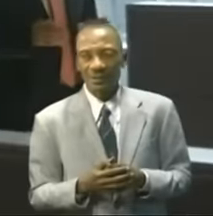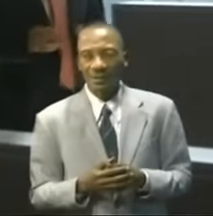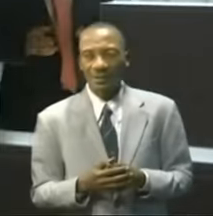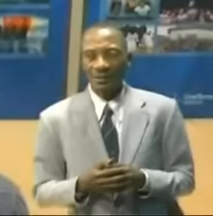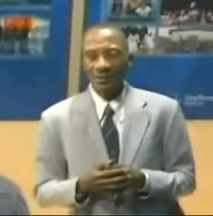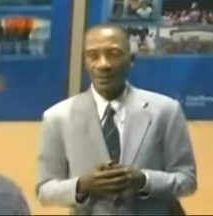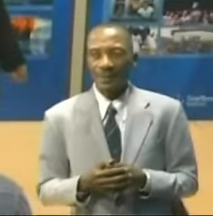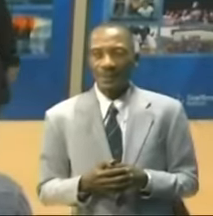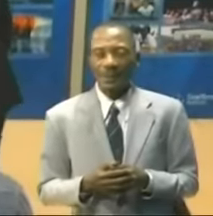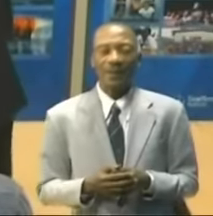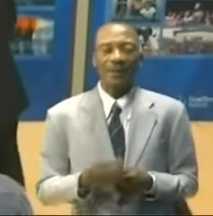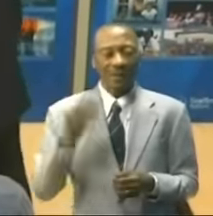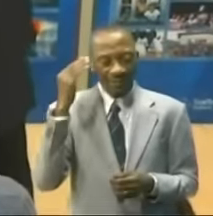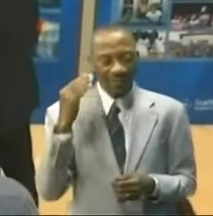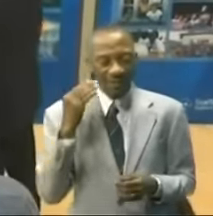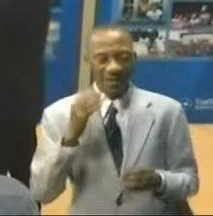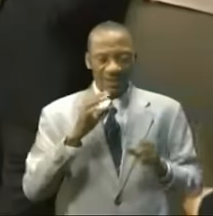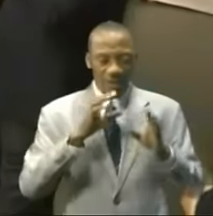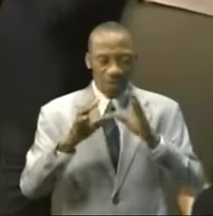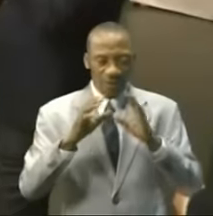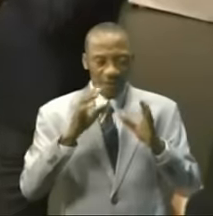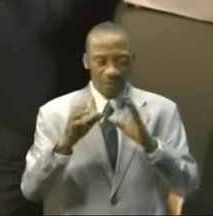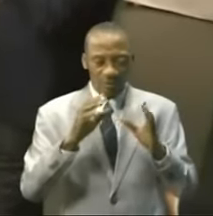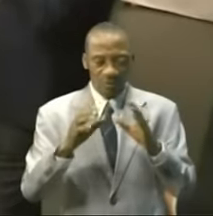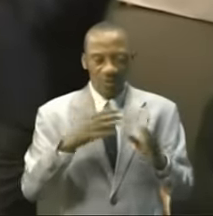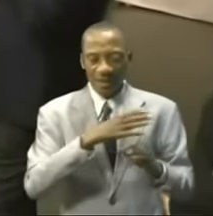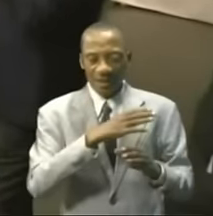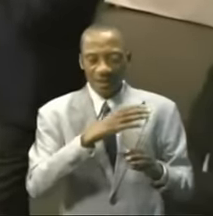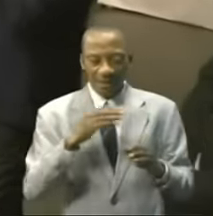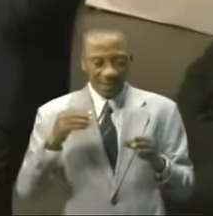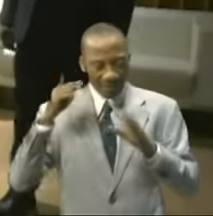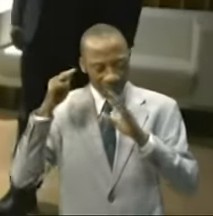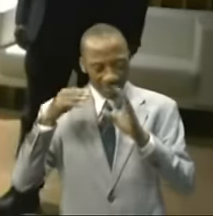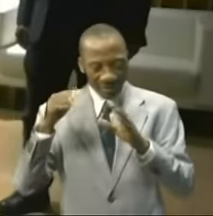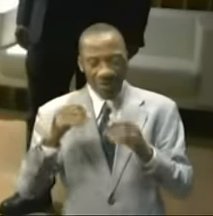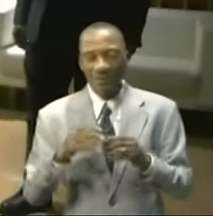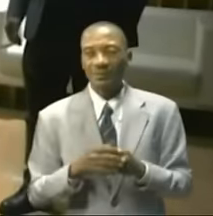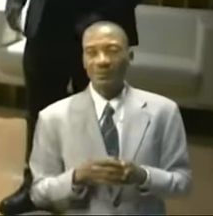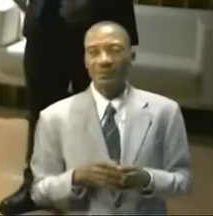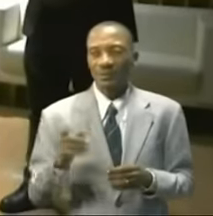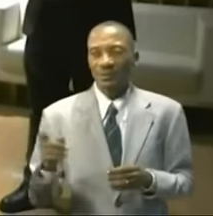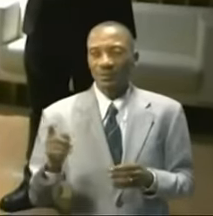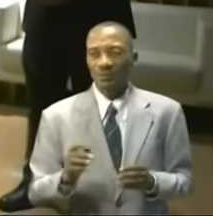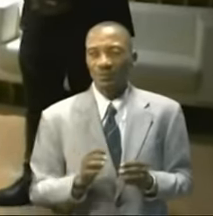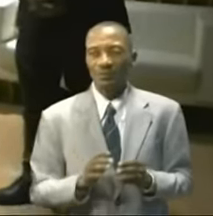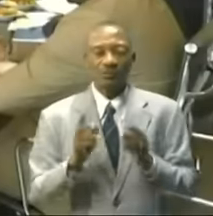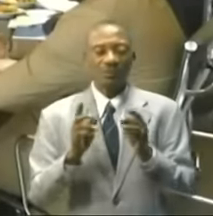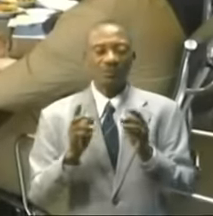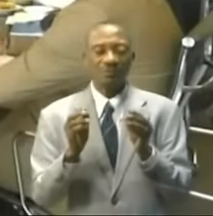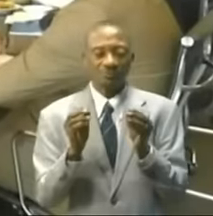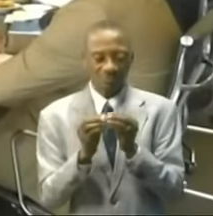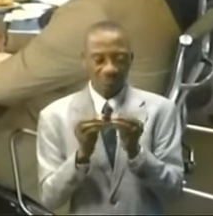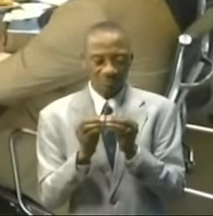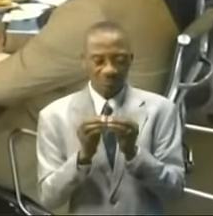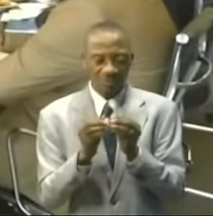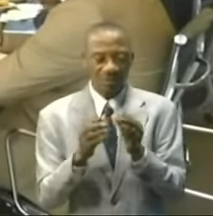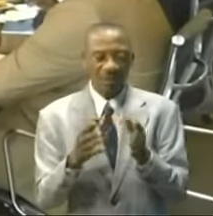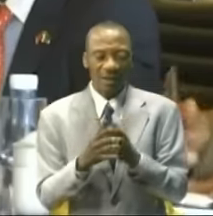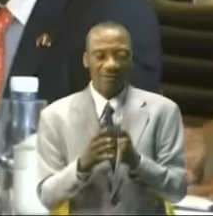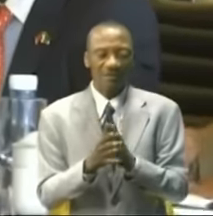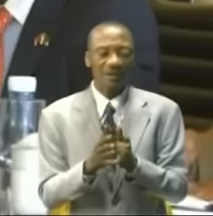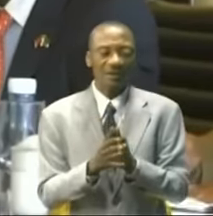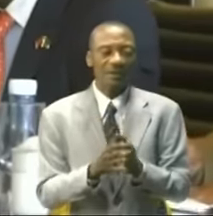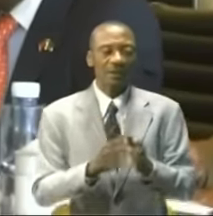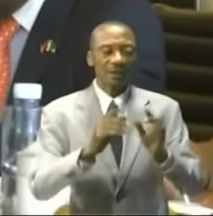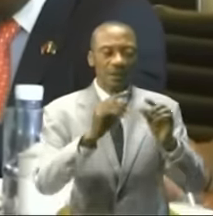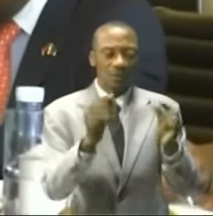avant une visite guidée aux installations de ses télédistributeurs. Ensuite vient un huis clos autour de